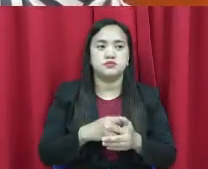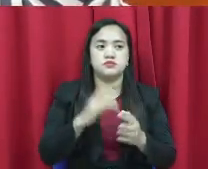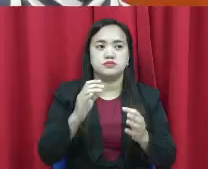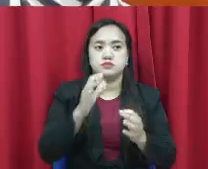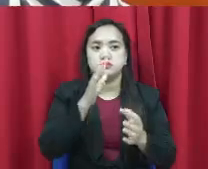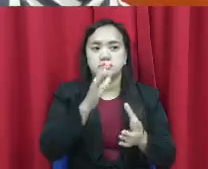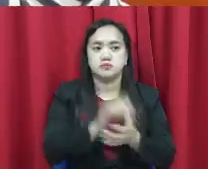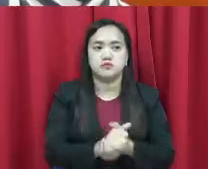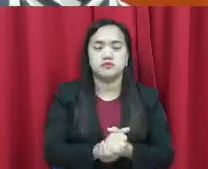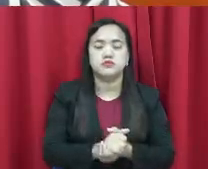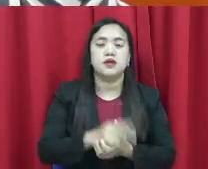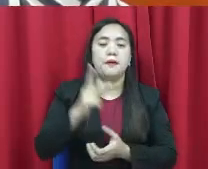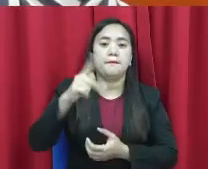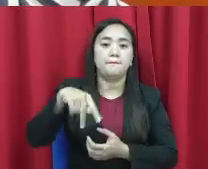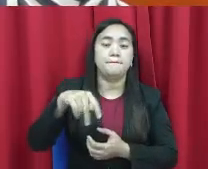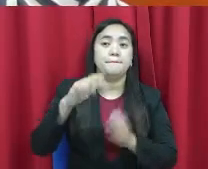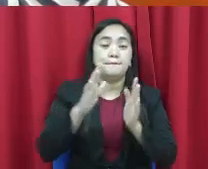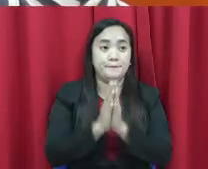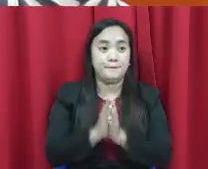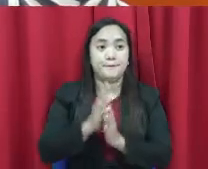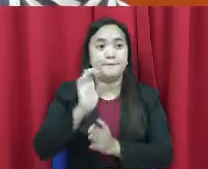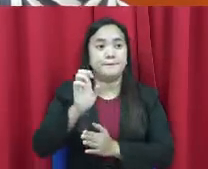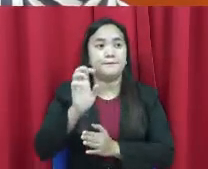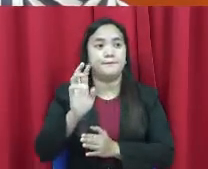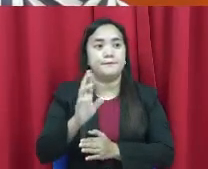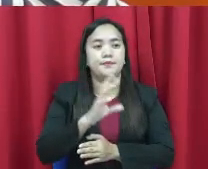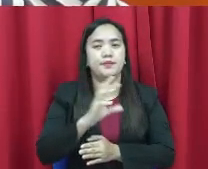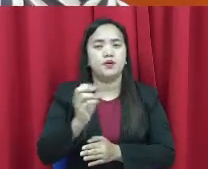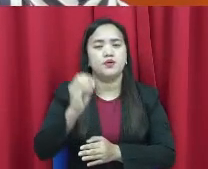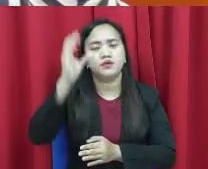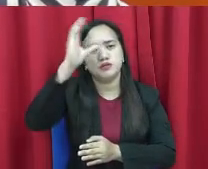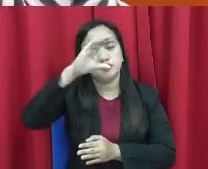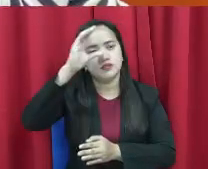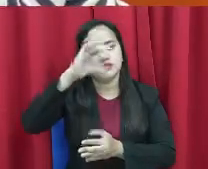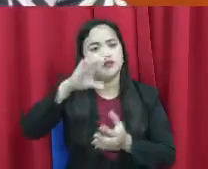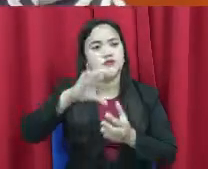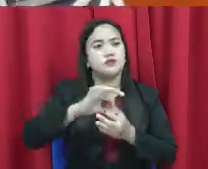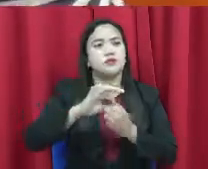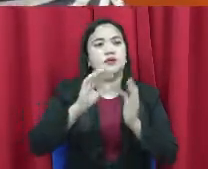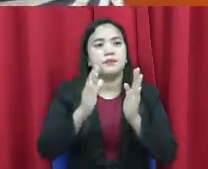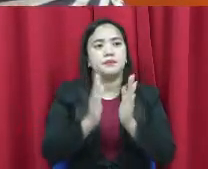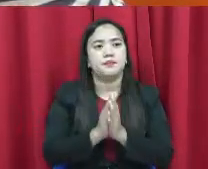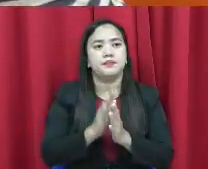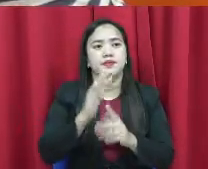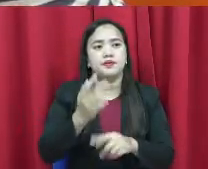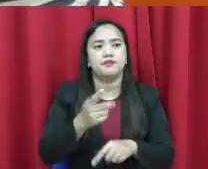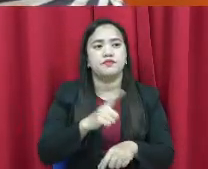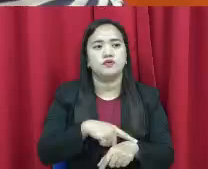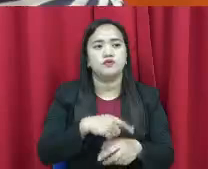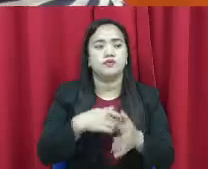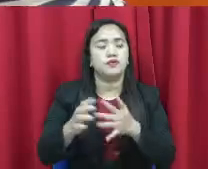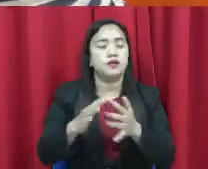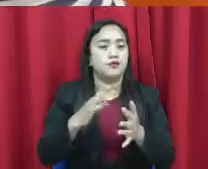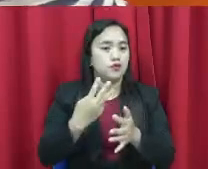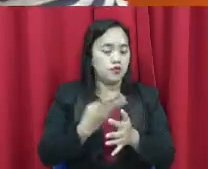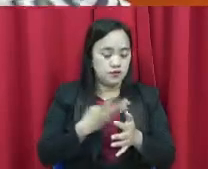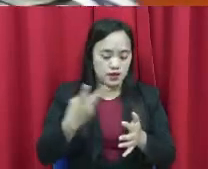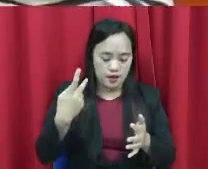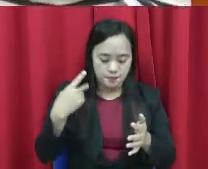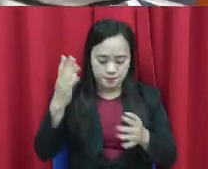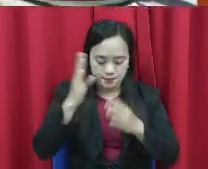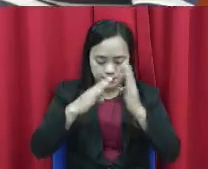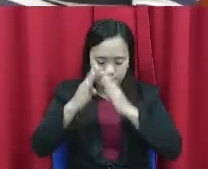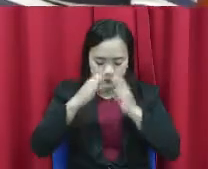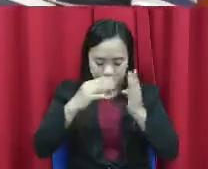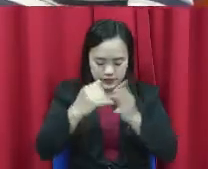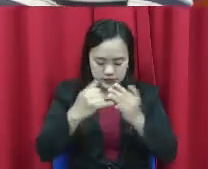naging prayer or nag magss tayo ng panalangin everytime ano man ang pinagdadaanan natin